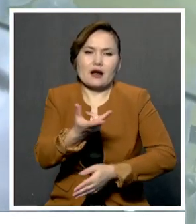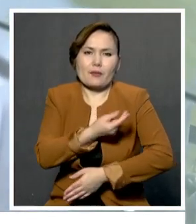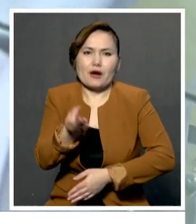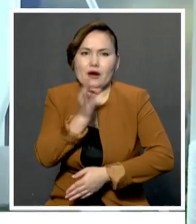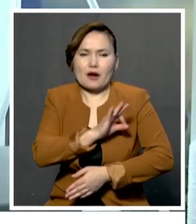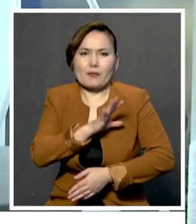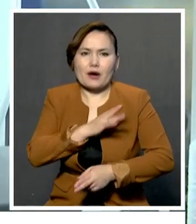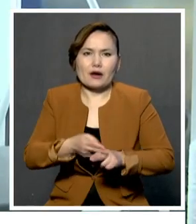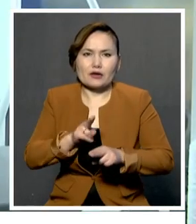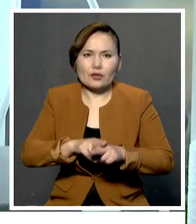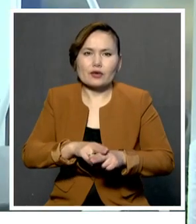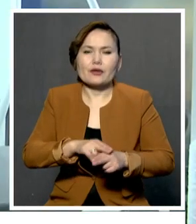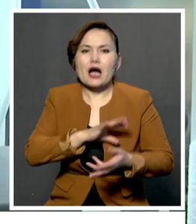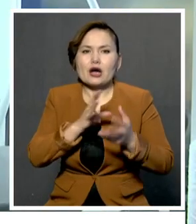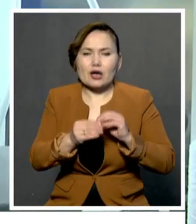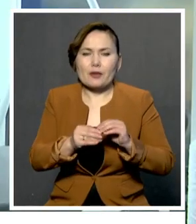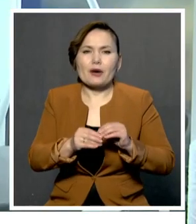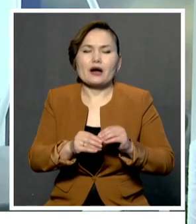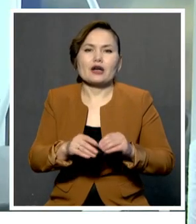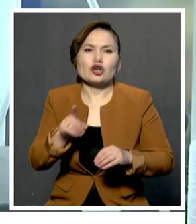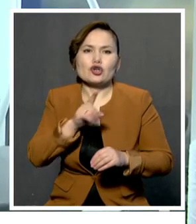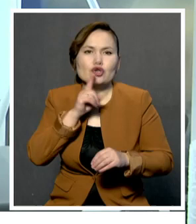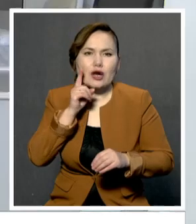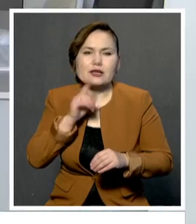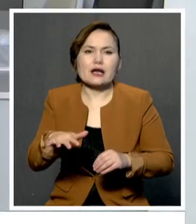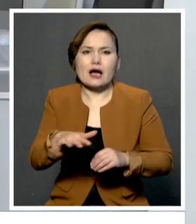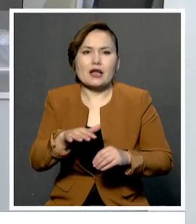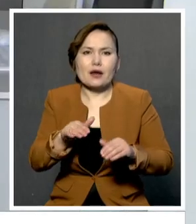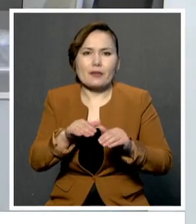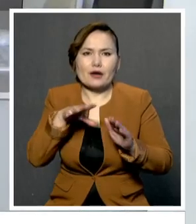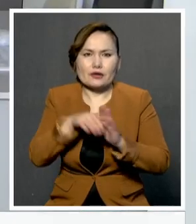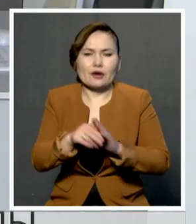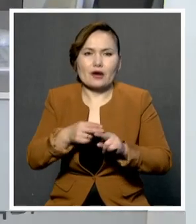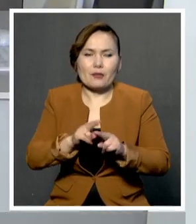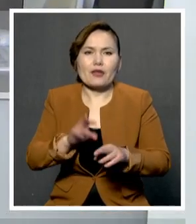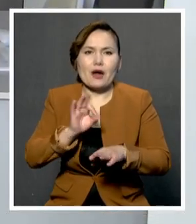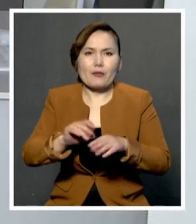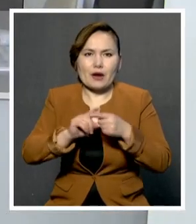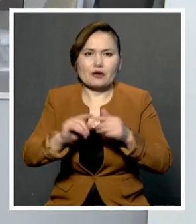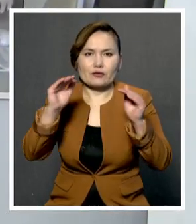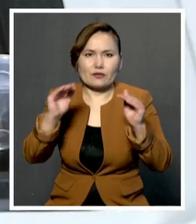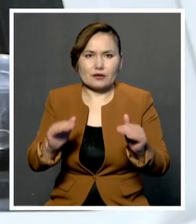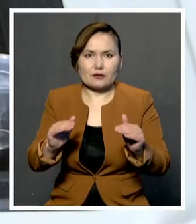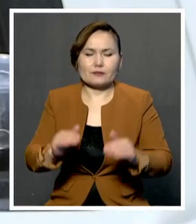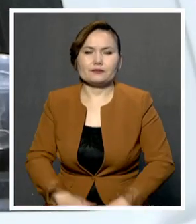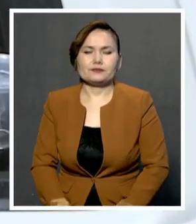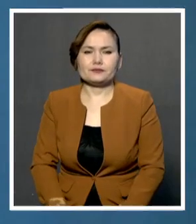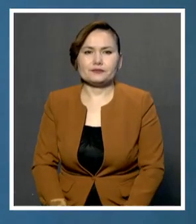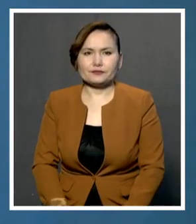екінші компонентін алып үлгерген. Жалпы жасыл аймақта саналатын өңірде эпидемиологиялық жағдай тұрақты деп бағалануда.